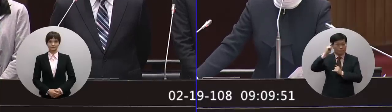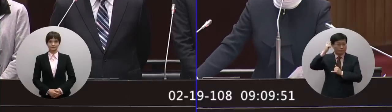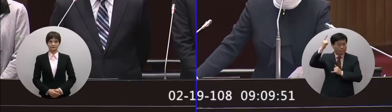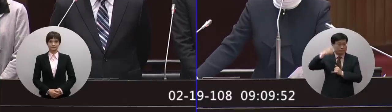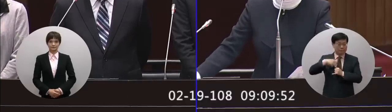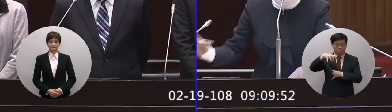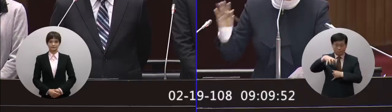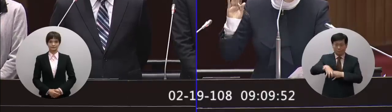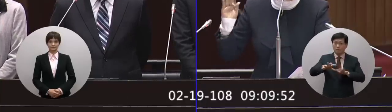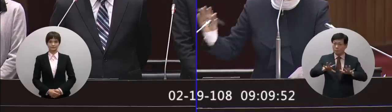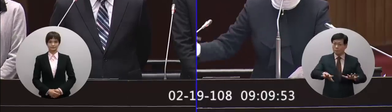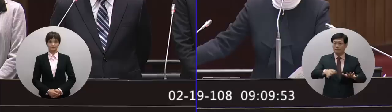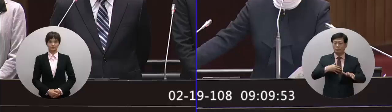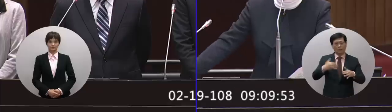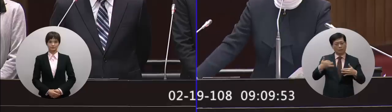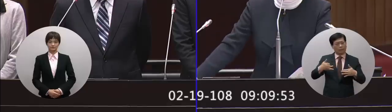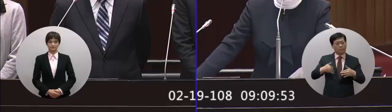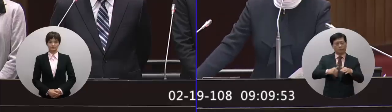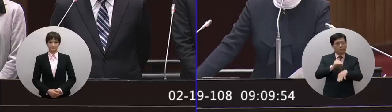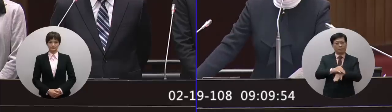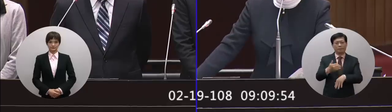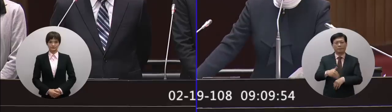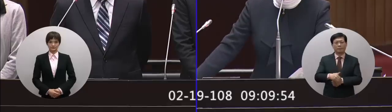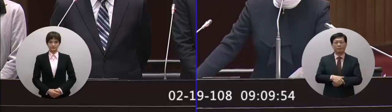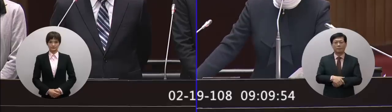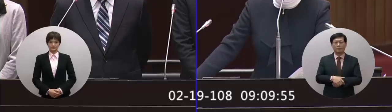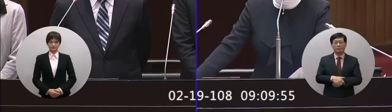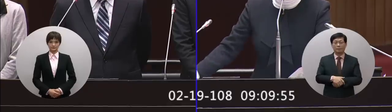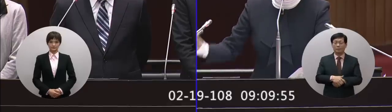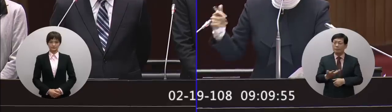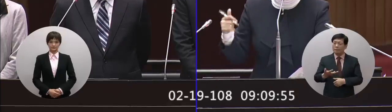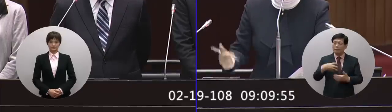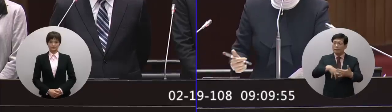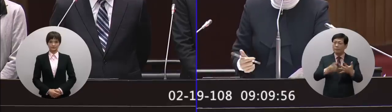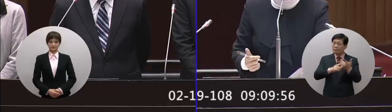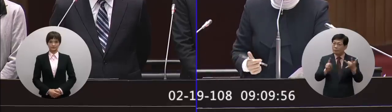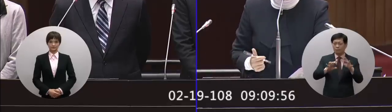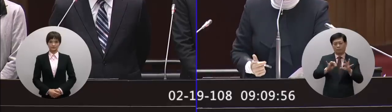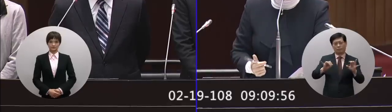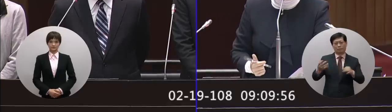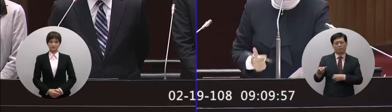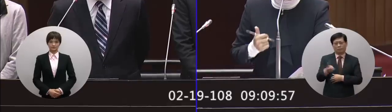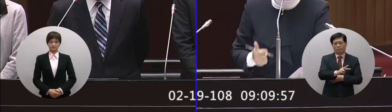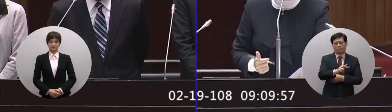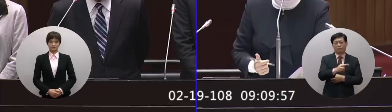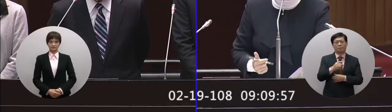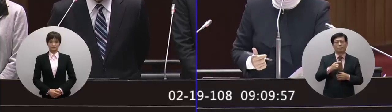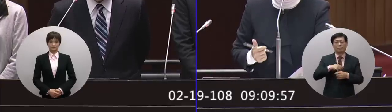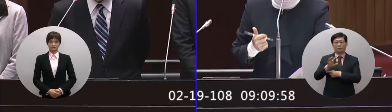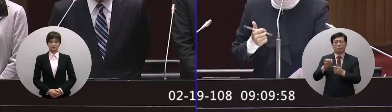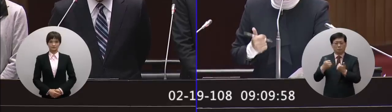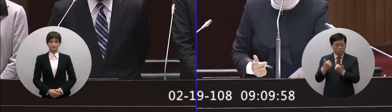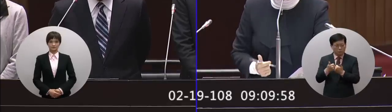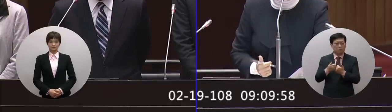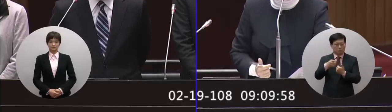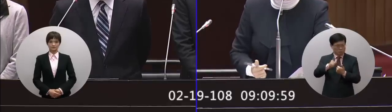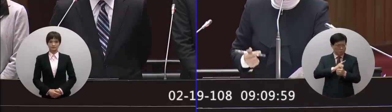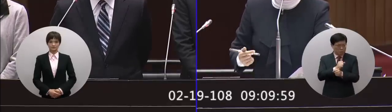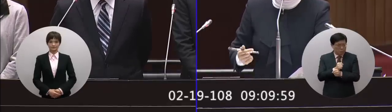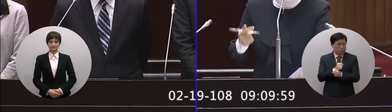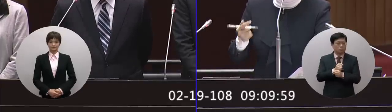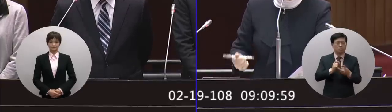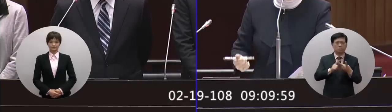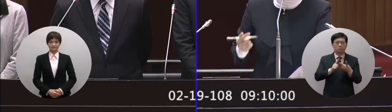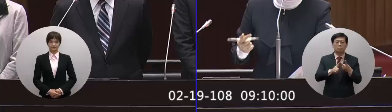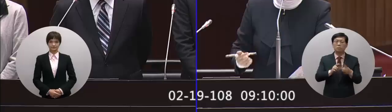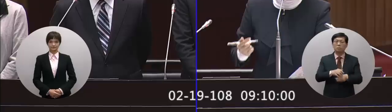工作目前是还没有完成。没有完成什么呢？土地营拨的问题，农委会主委你要注意了。第